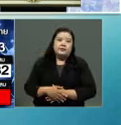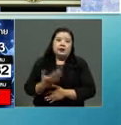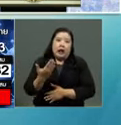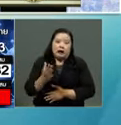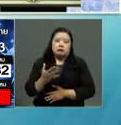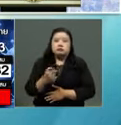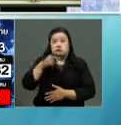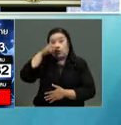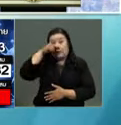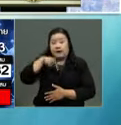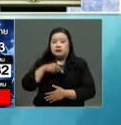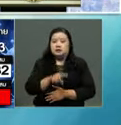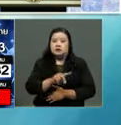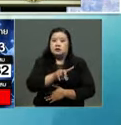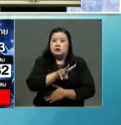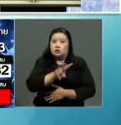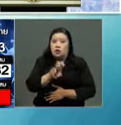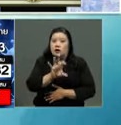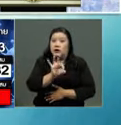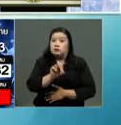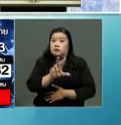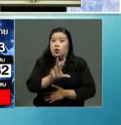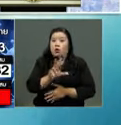อ้างจากเดิมที่กลับมาในเมืองไทยไม่ 292